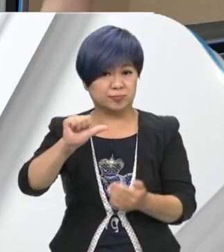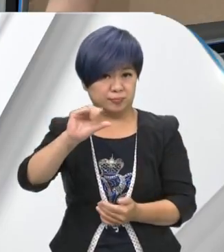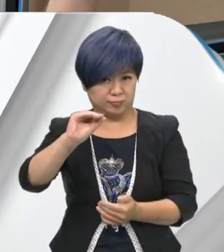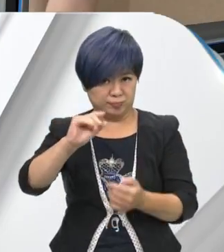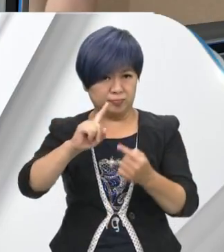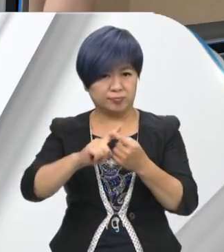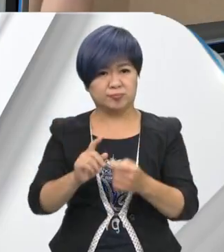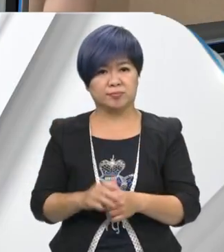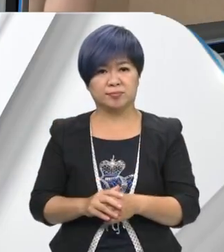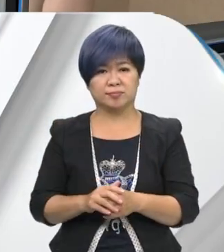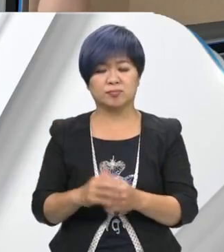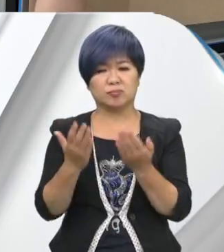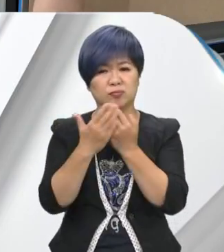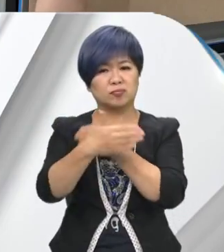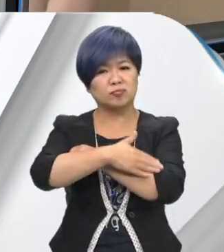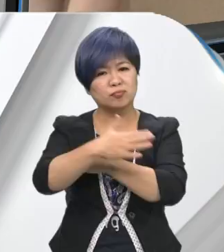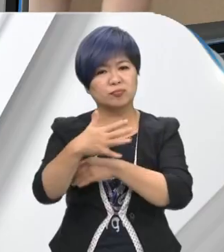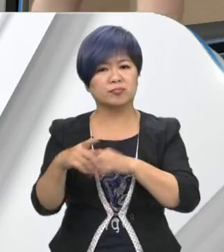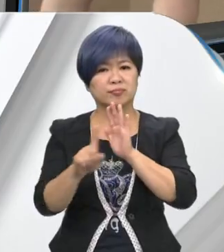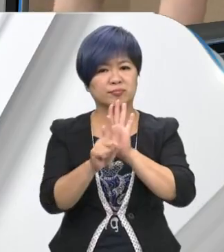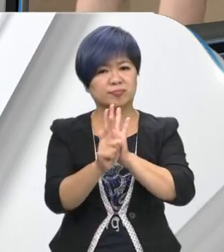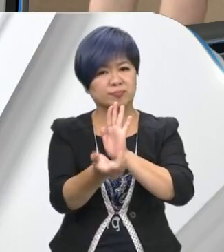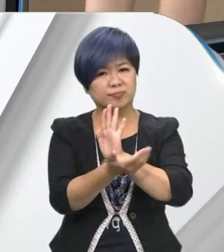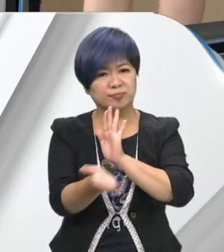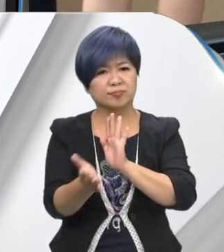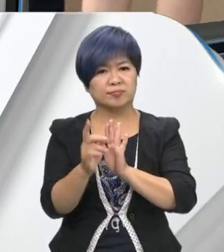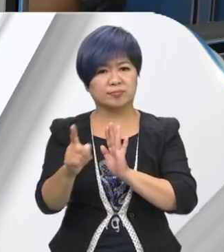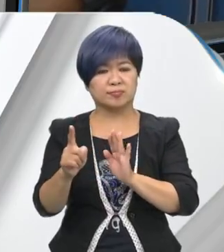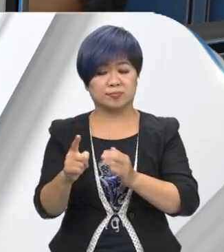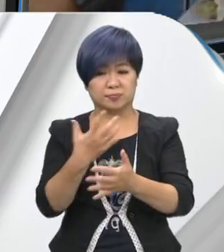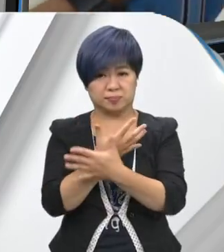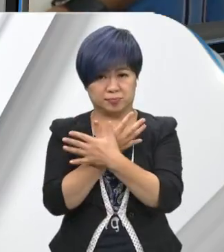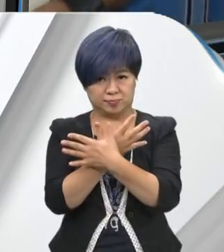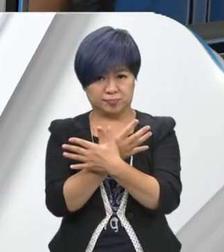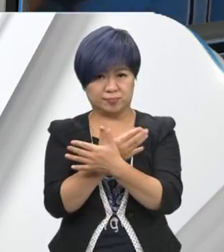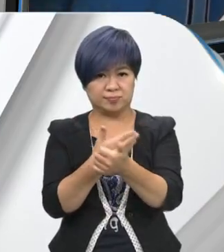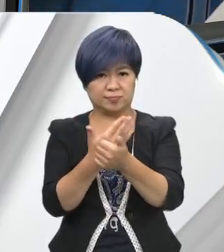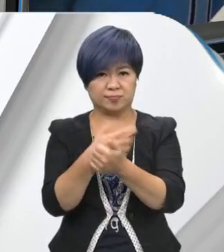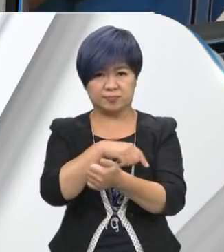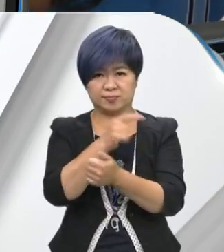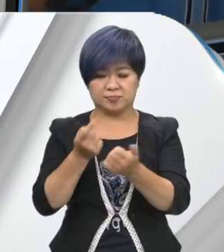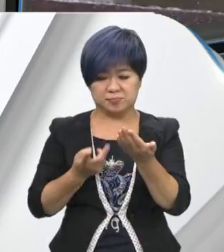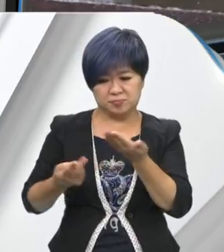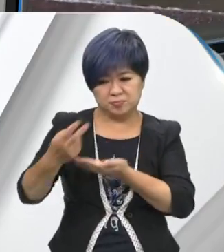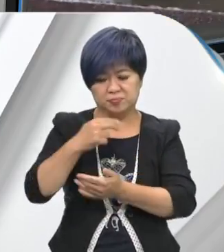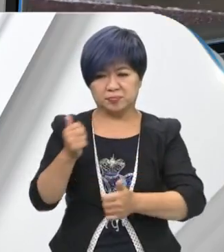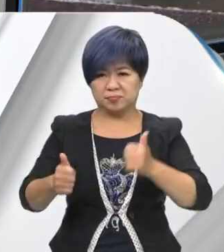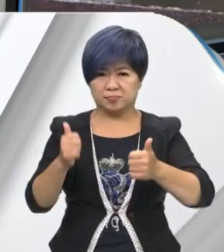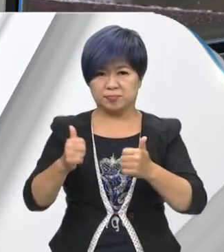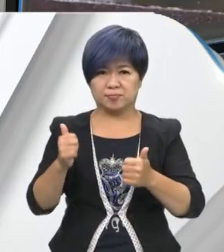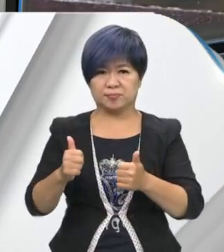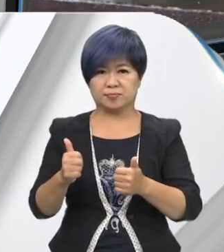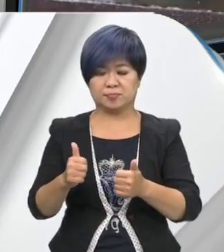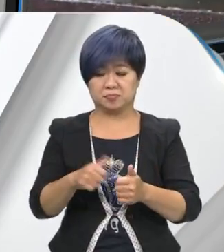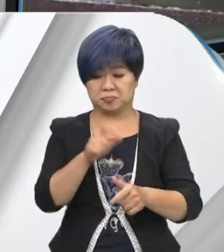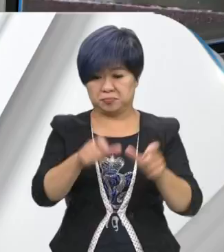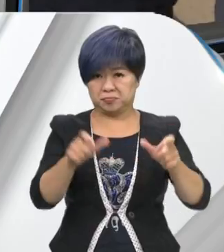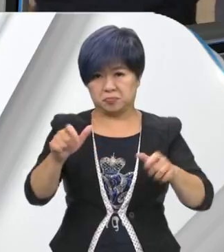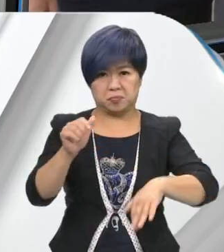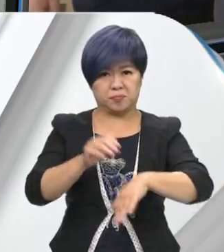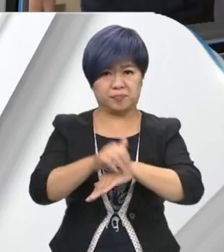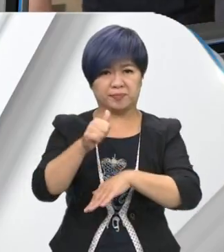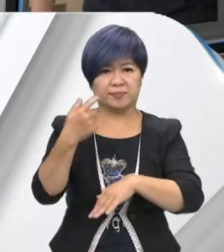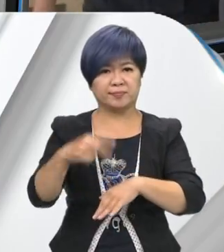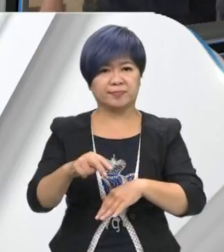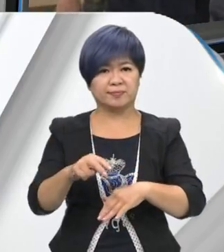50,000人。还过头成果辉煌呢，就盼在为全班将本参加健步比赛的各级入选者，还本小